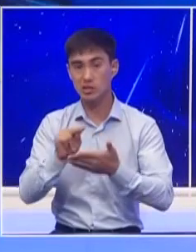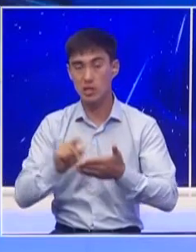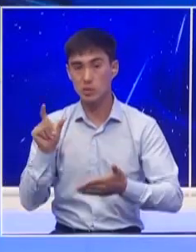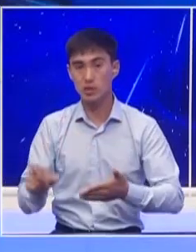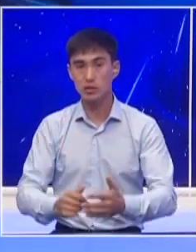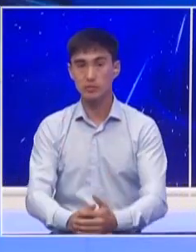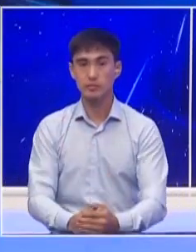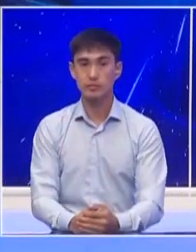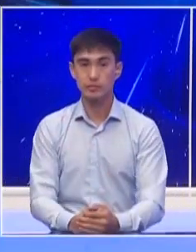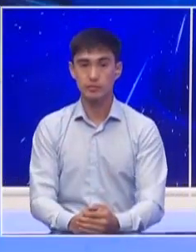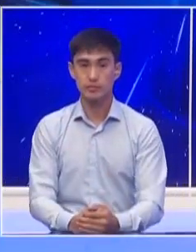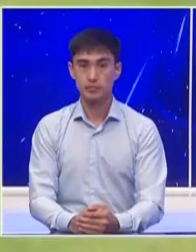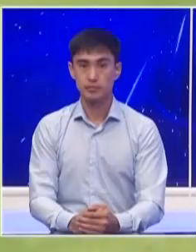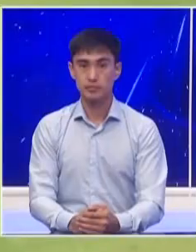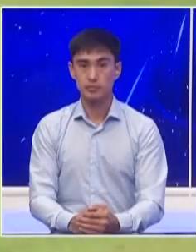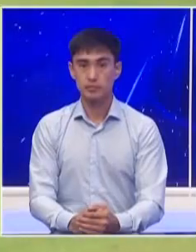наш корреспондент.